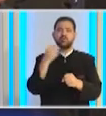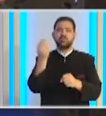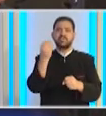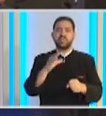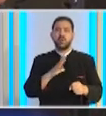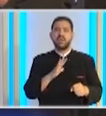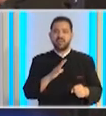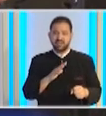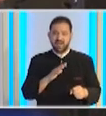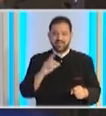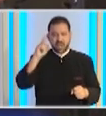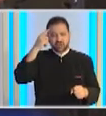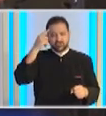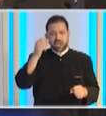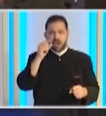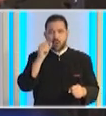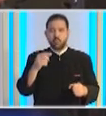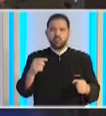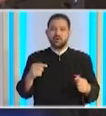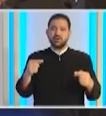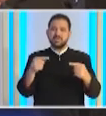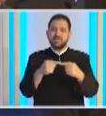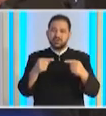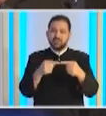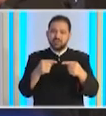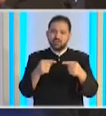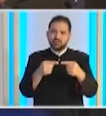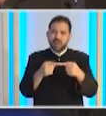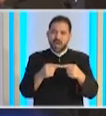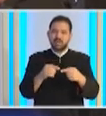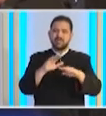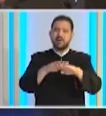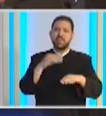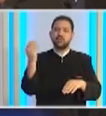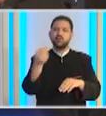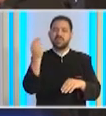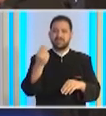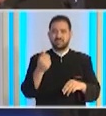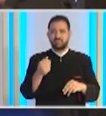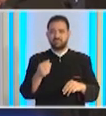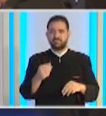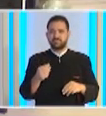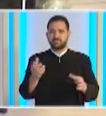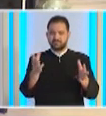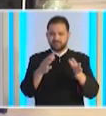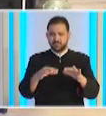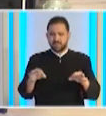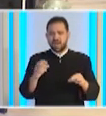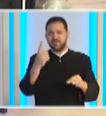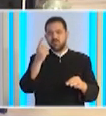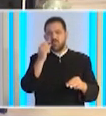pentru că Dumnezeu a știut că omul s-ar putea să întoarcă la un moment dat împotriva lui Dumnezeu și împotriva preceptelor pe care le-a lăsat omului de a fi un